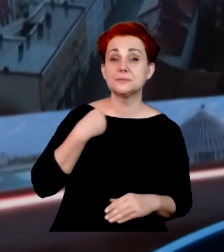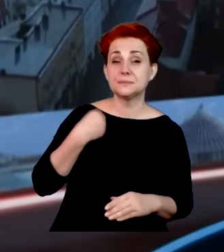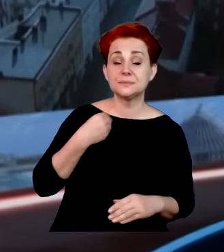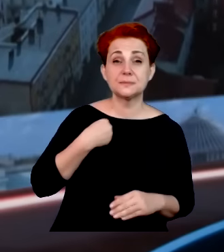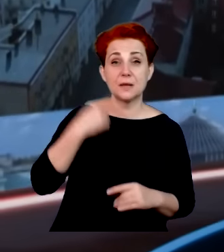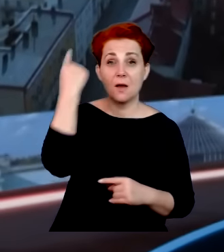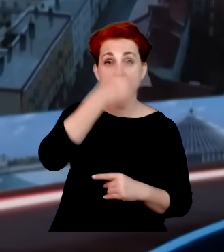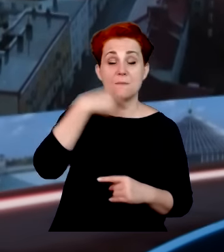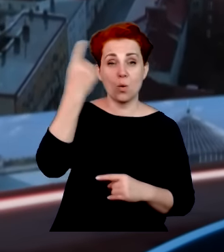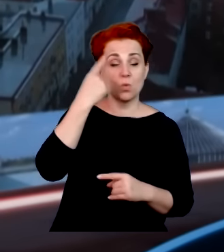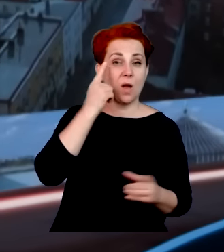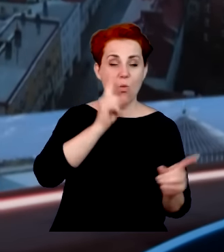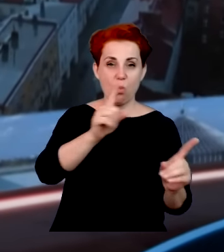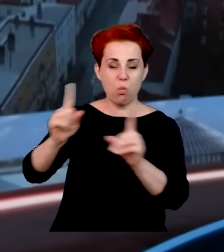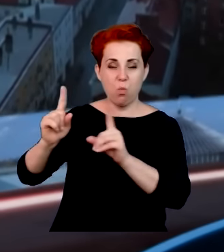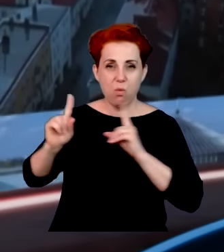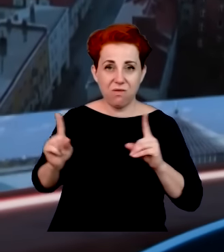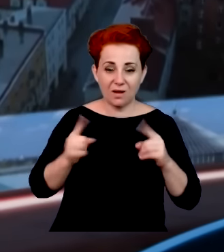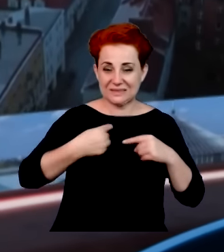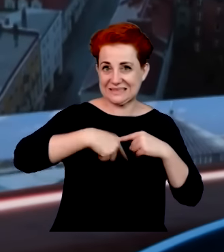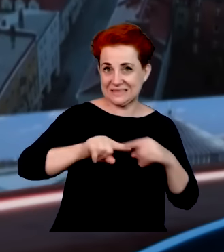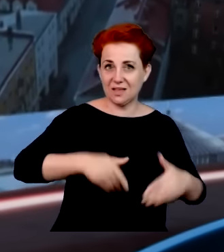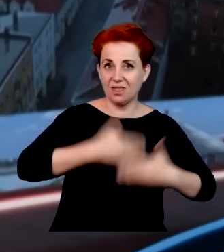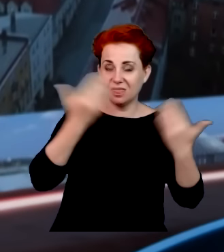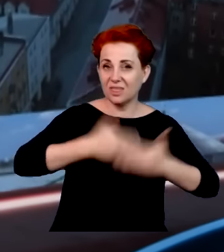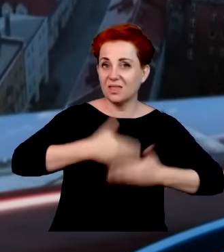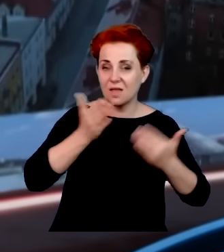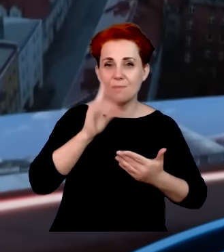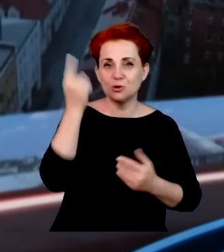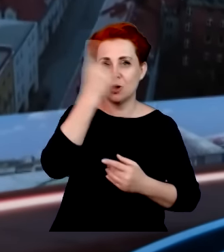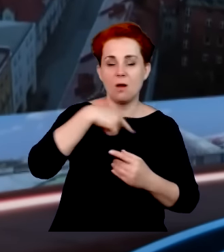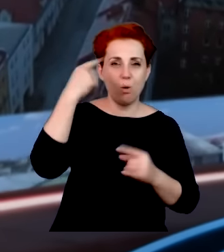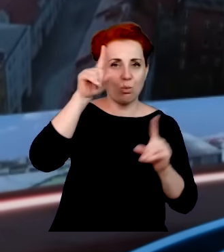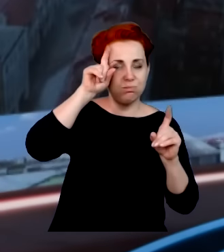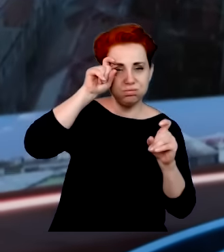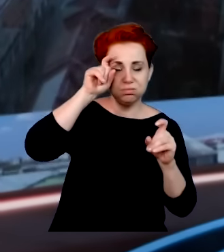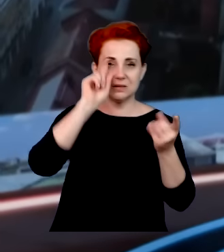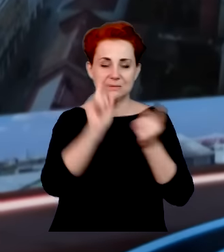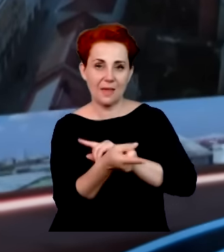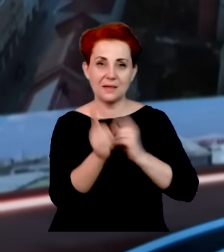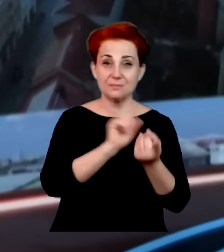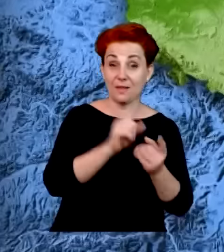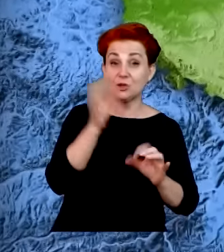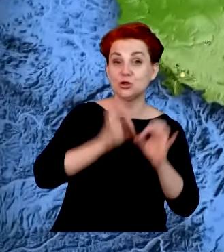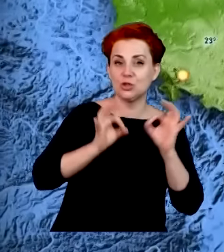dziwnego. Najbliższe dni upłyną pod znakiem dynamicznie zmieniającej się aury. Oto i szczegóły.